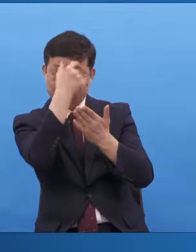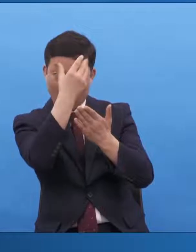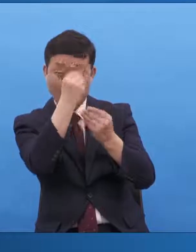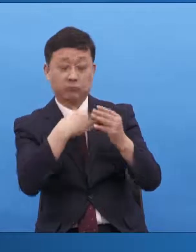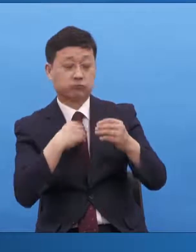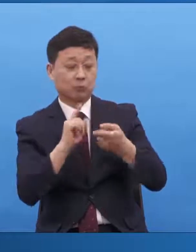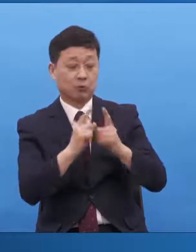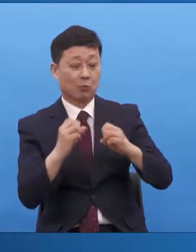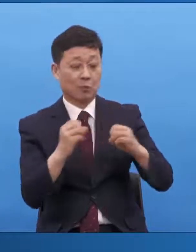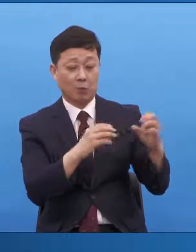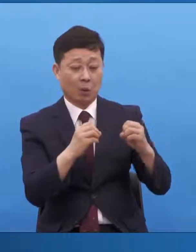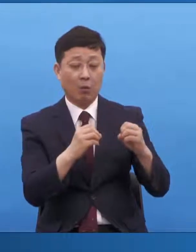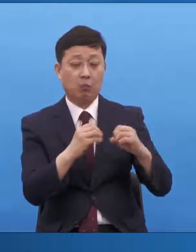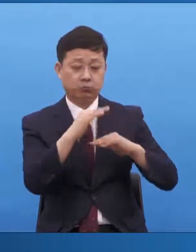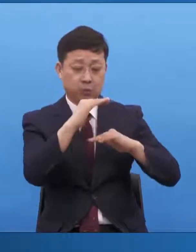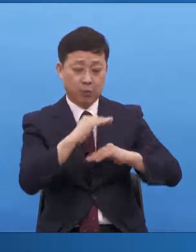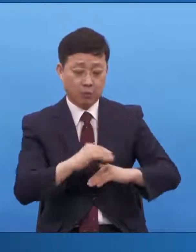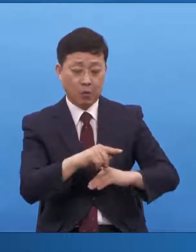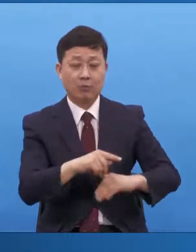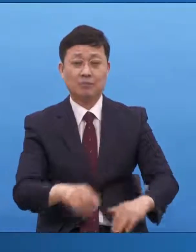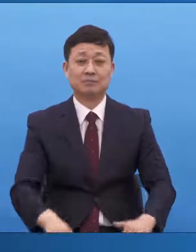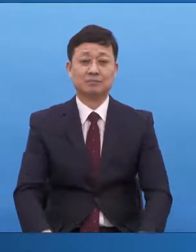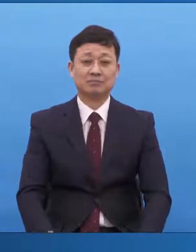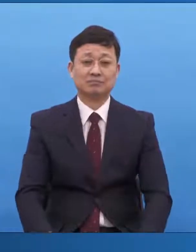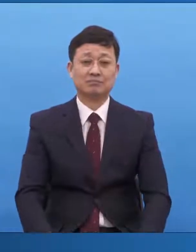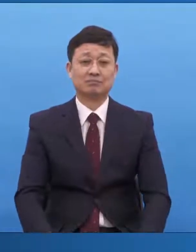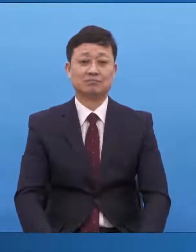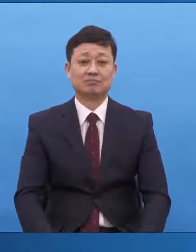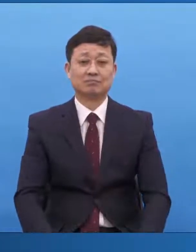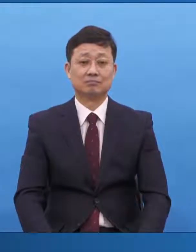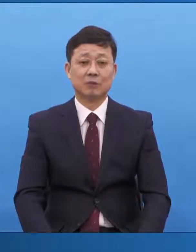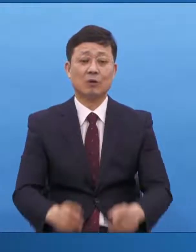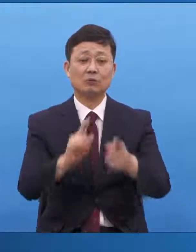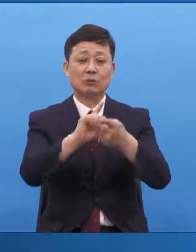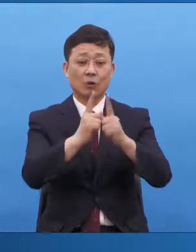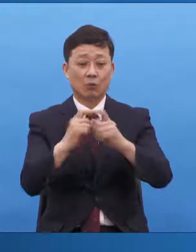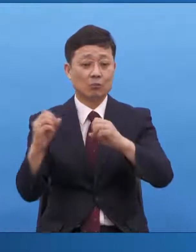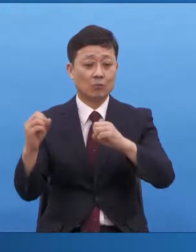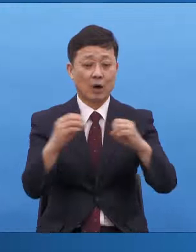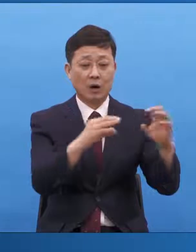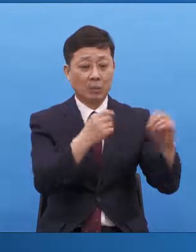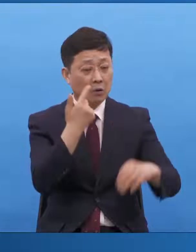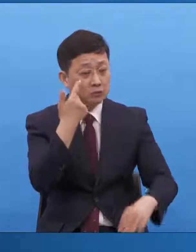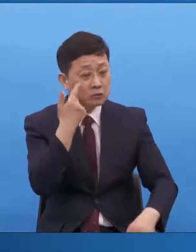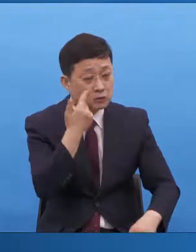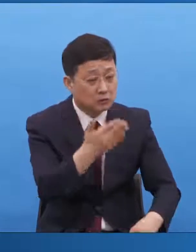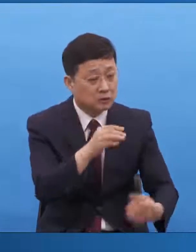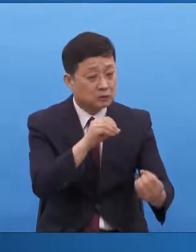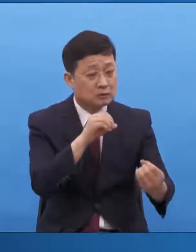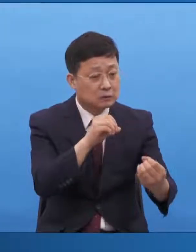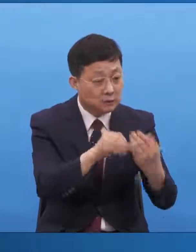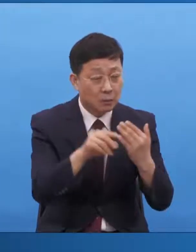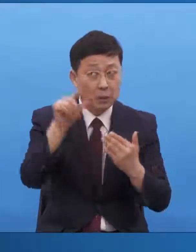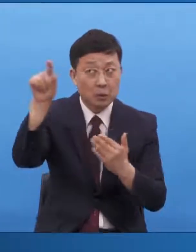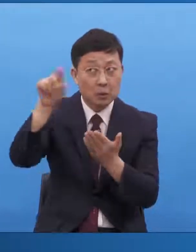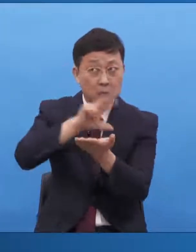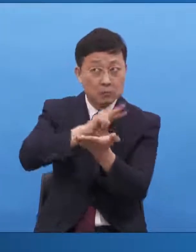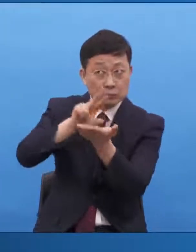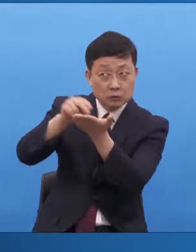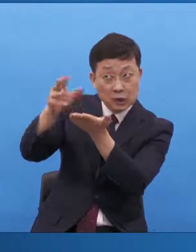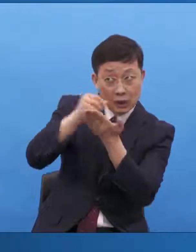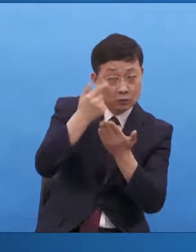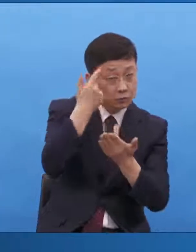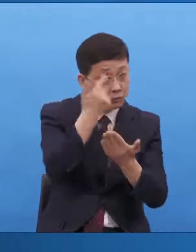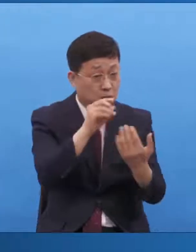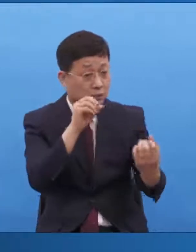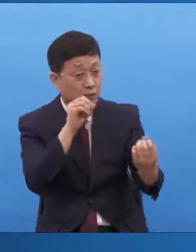말을 선생님들 들어가고 뭐 이게 아니고 그런 사람도 있겠지만 포럼이 되는 거예요. Then some people might be there who have never heard this before from their teacher but no, it's